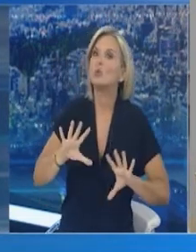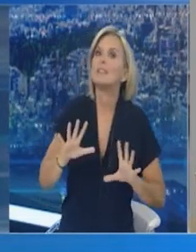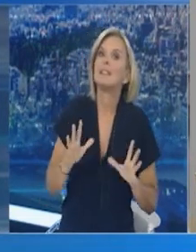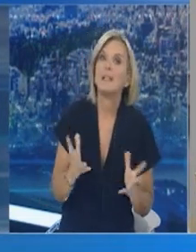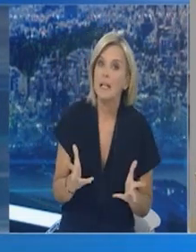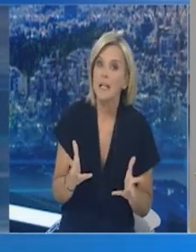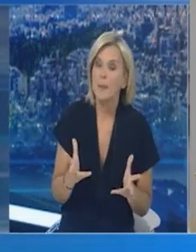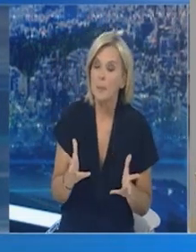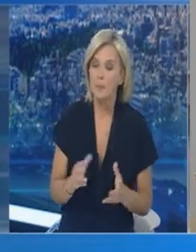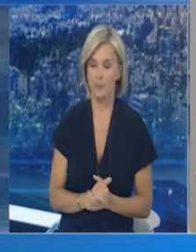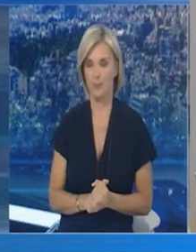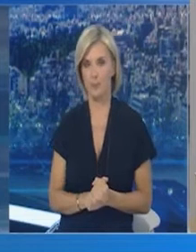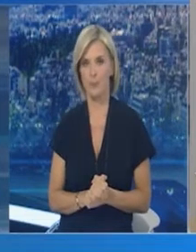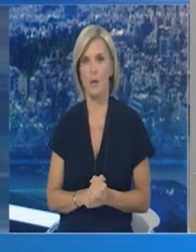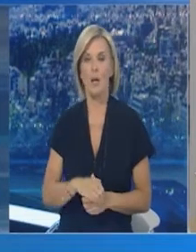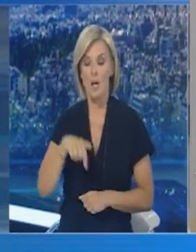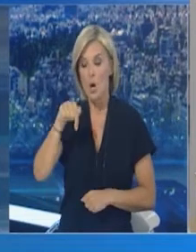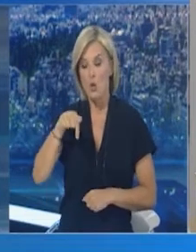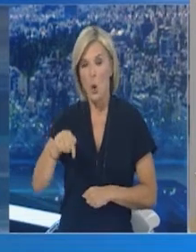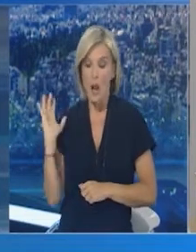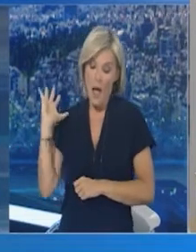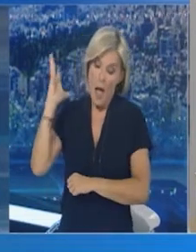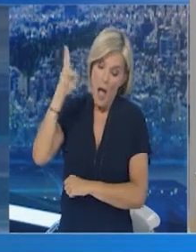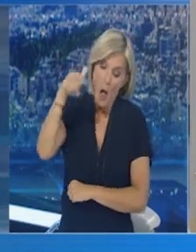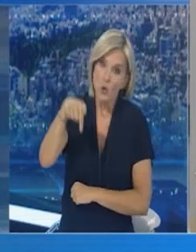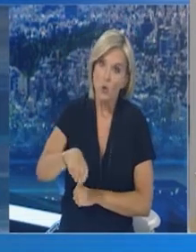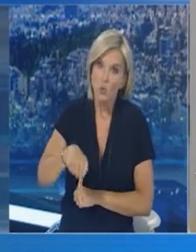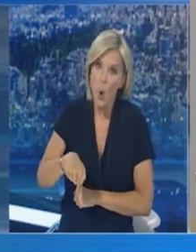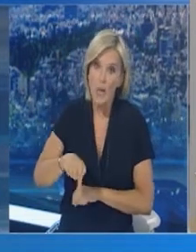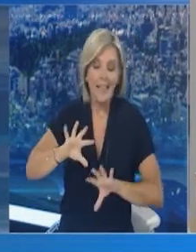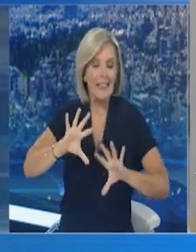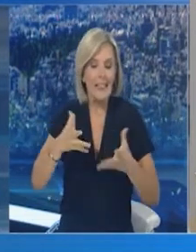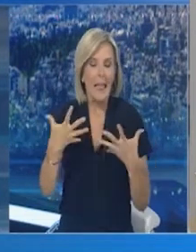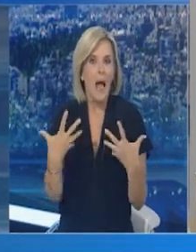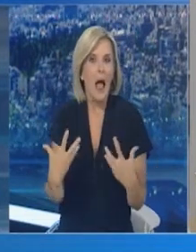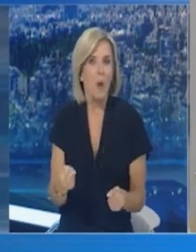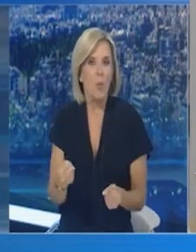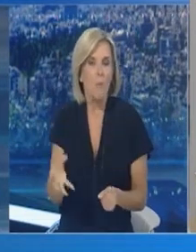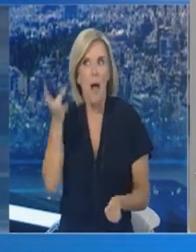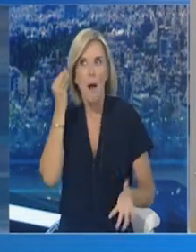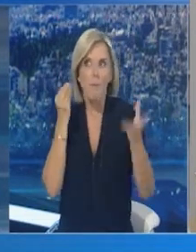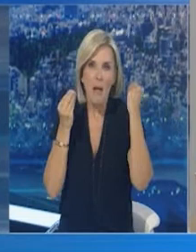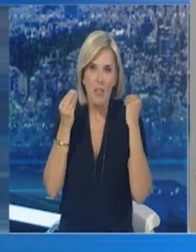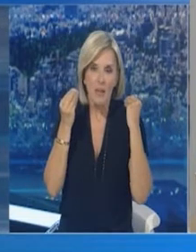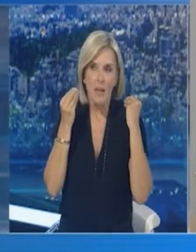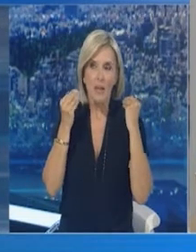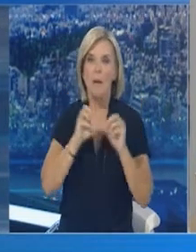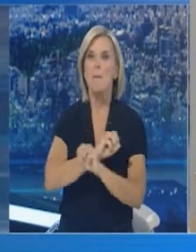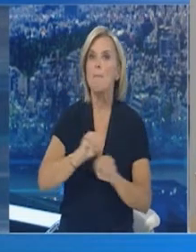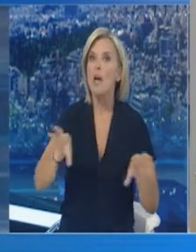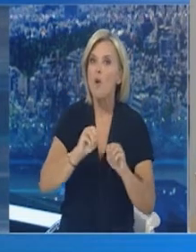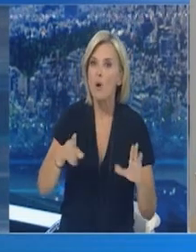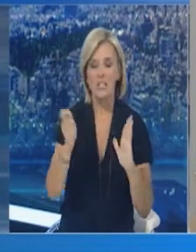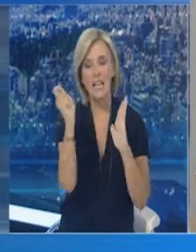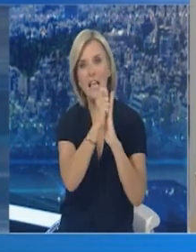επιδημιολογικά δεδομένα τώρα, τι ξέρουμε σχετικά με τα παιδιά. Από την επίσημη καταγραφή από τον ΕΟΔΗ